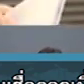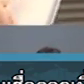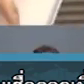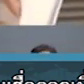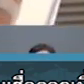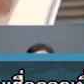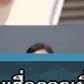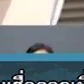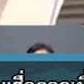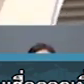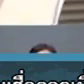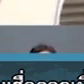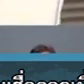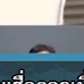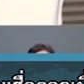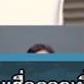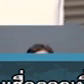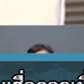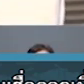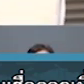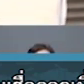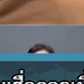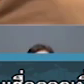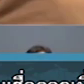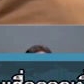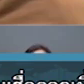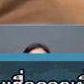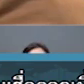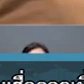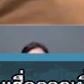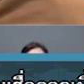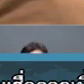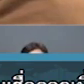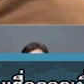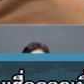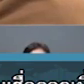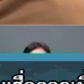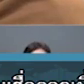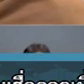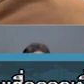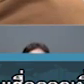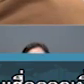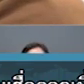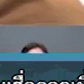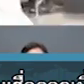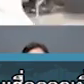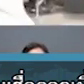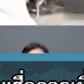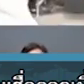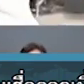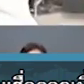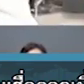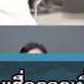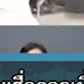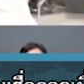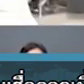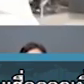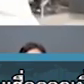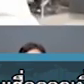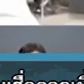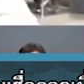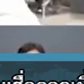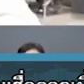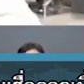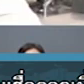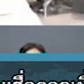ามารถเป็นส่วนหนึ่งที่จะช่วยเหลือในการกระตุ้นเศรษฐกิจให้กับประเทศแล้วก็สอดรับกับมาตรการกระตุ้นเศรษฐกิจ